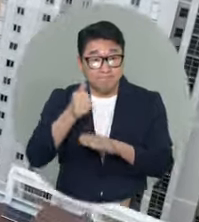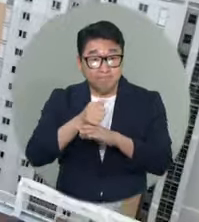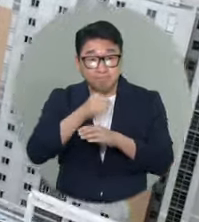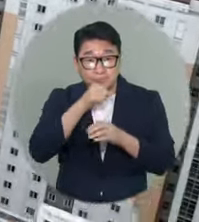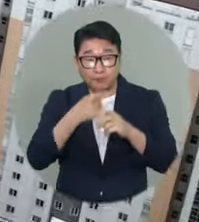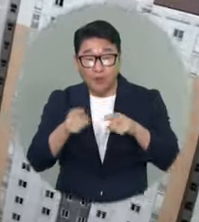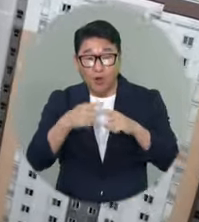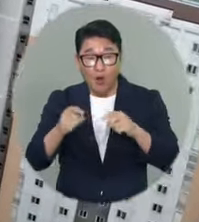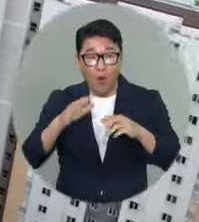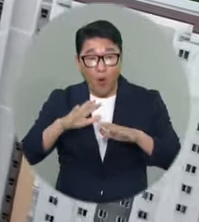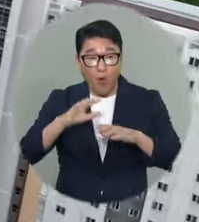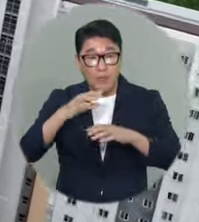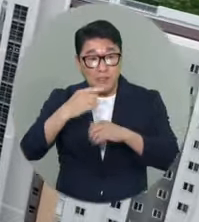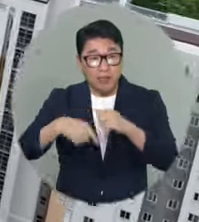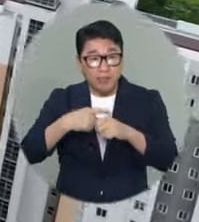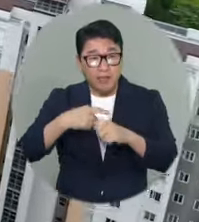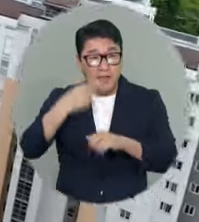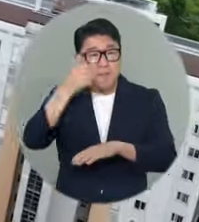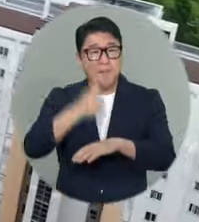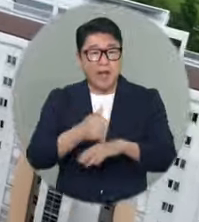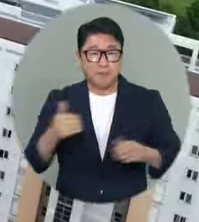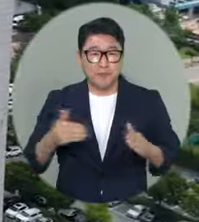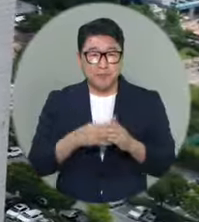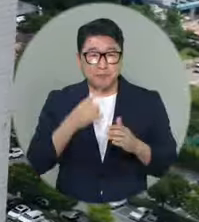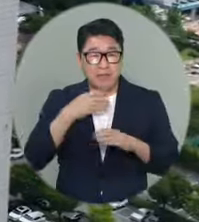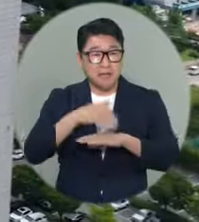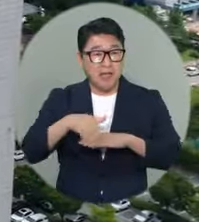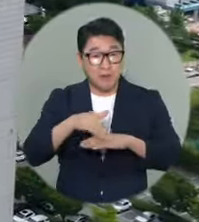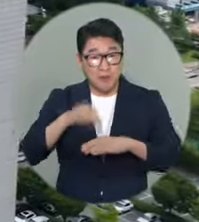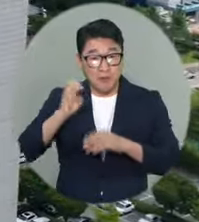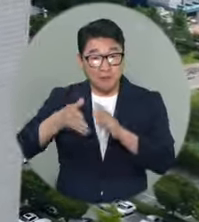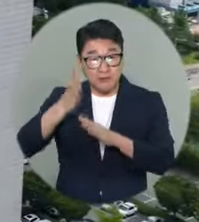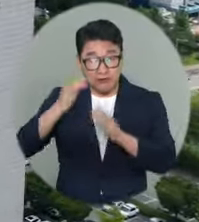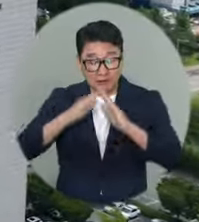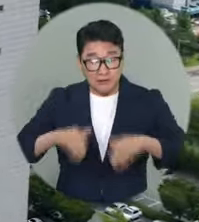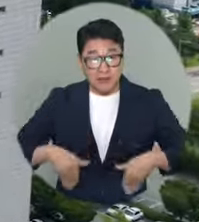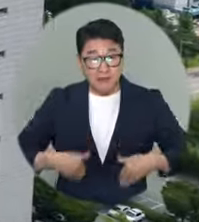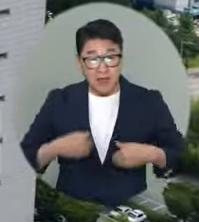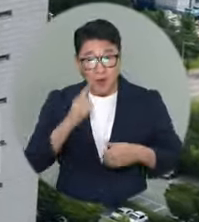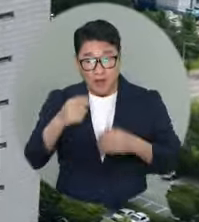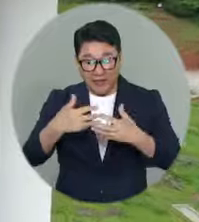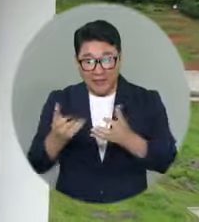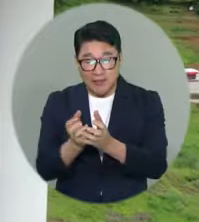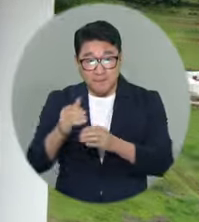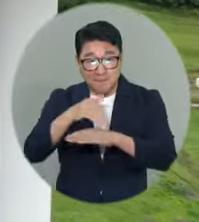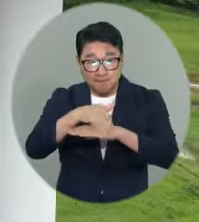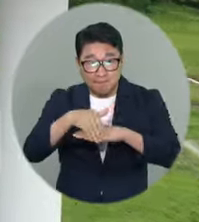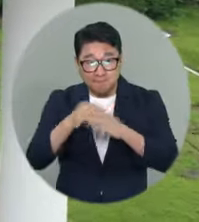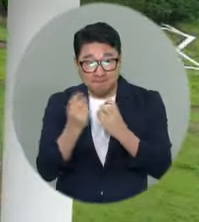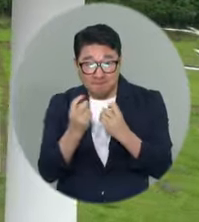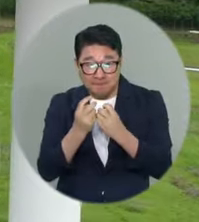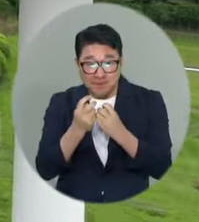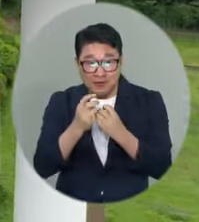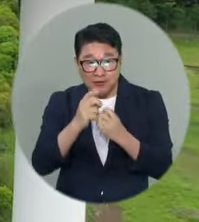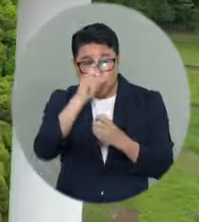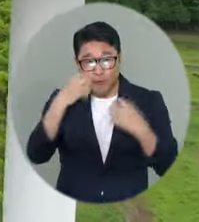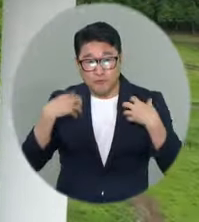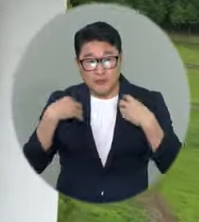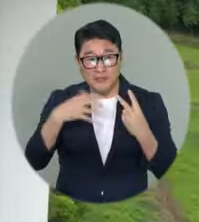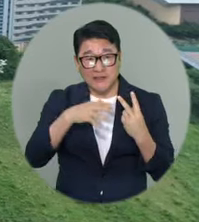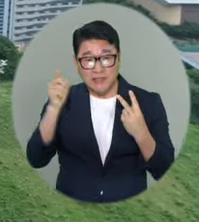용역을 연내 마무리한다는 계획만 있을 뿐입니다. 광주시와 전라남도의 원팀 전략은 정부의 적극적인